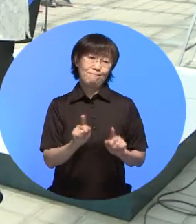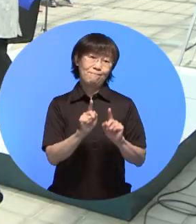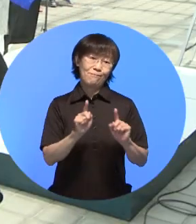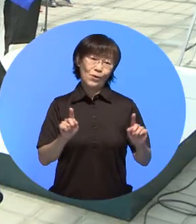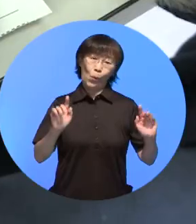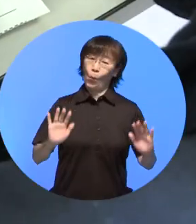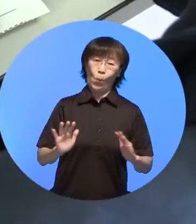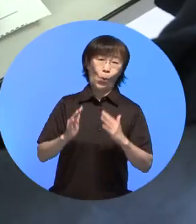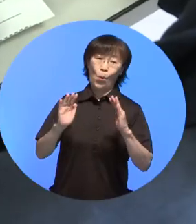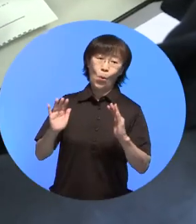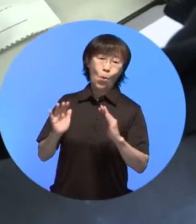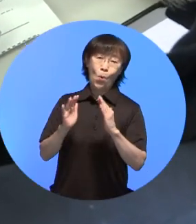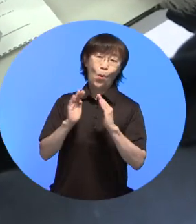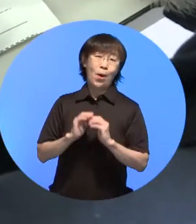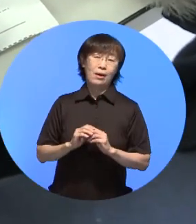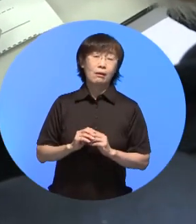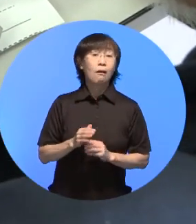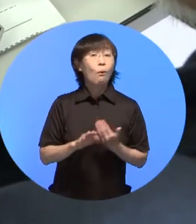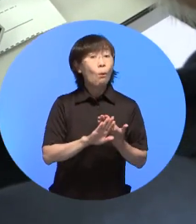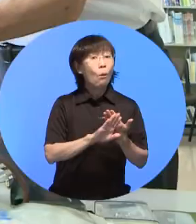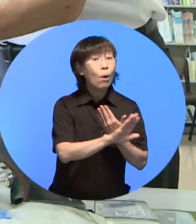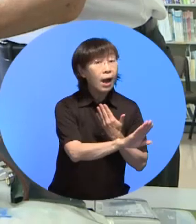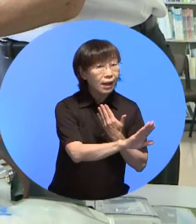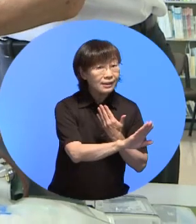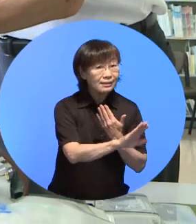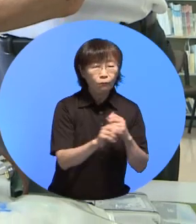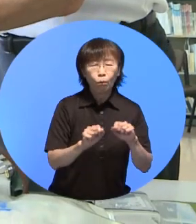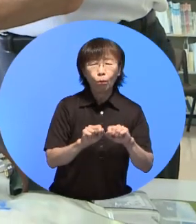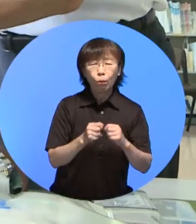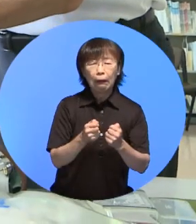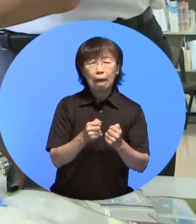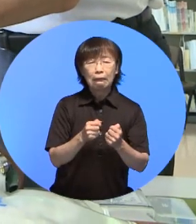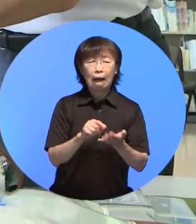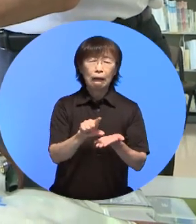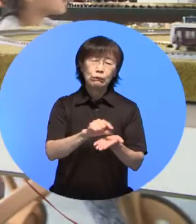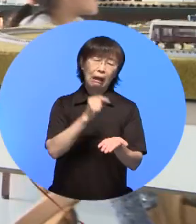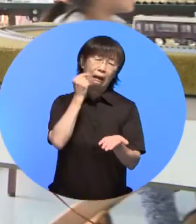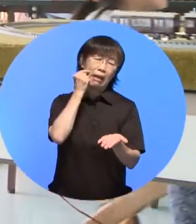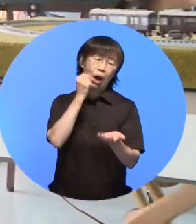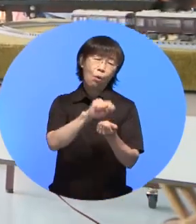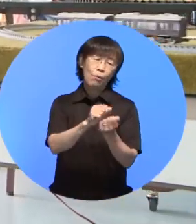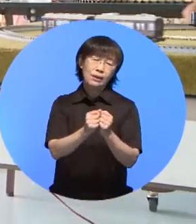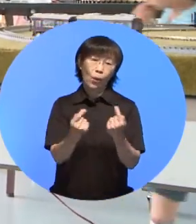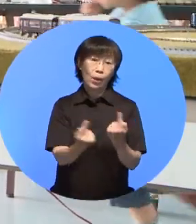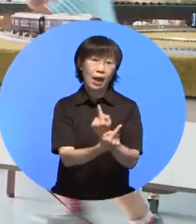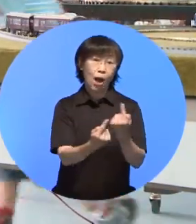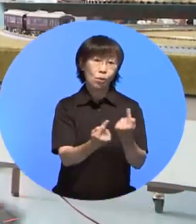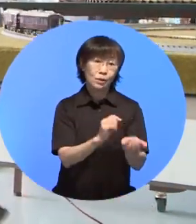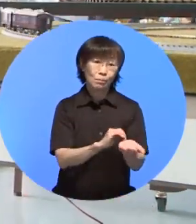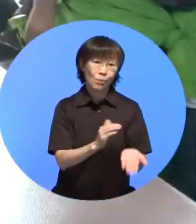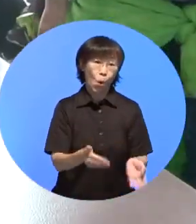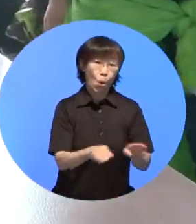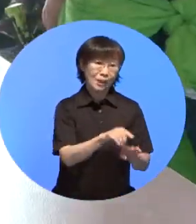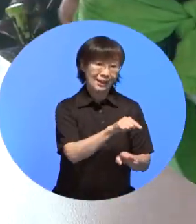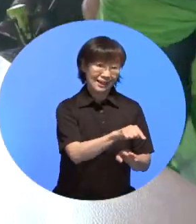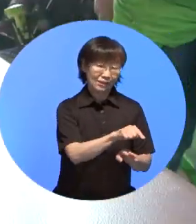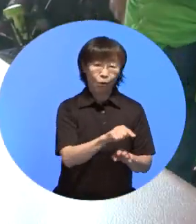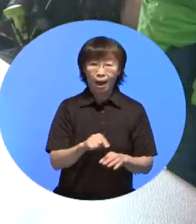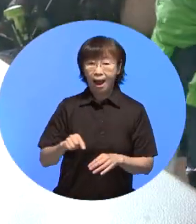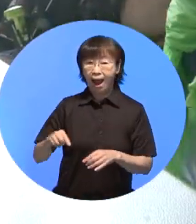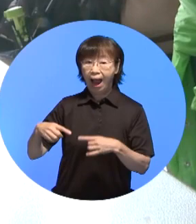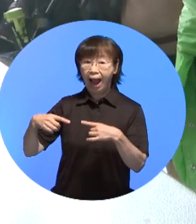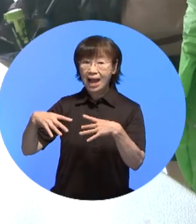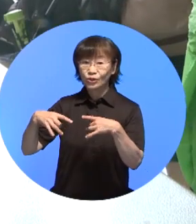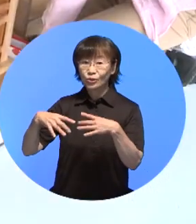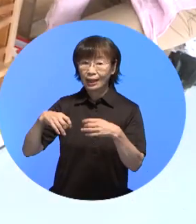上げ壊れて遊べなくなったおしてくれるおもちゃ病院や発電機を恋で模型を